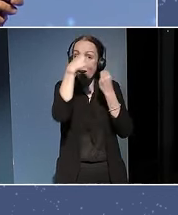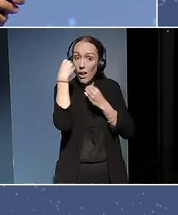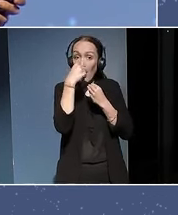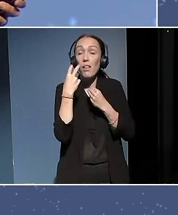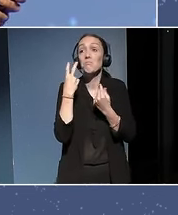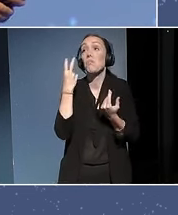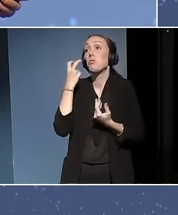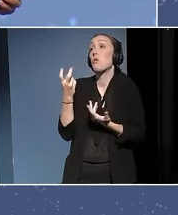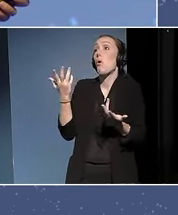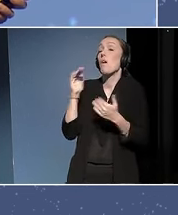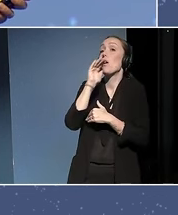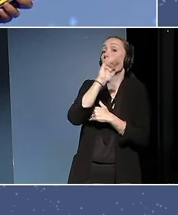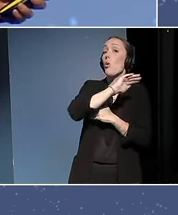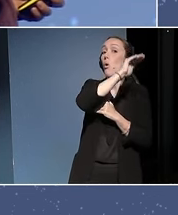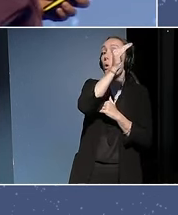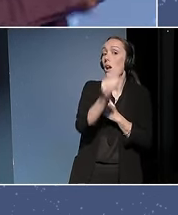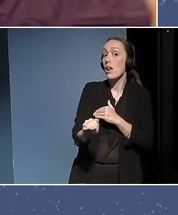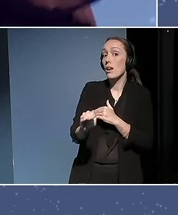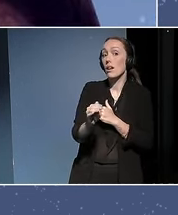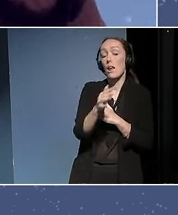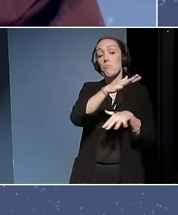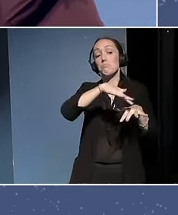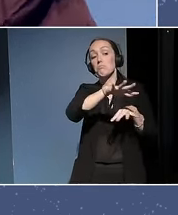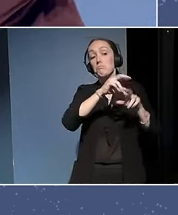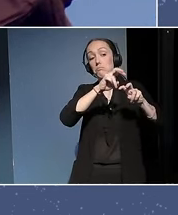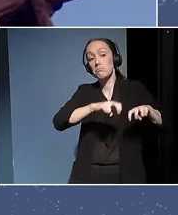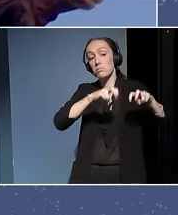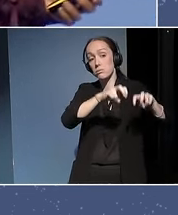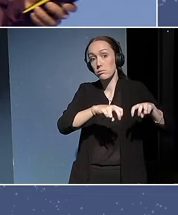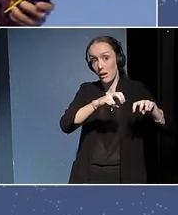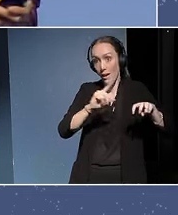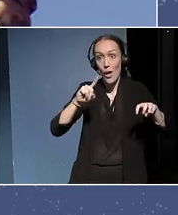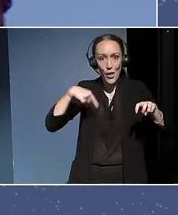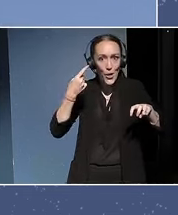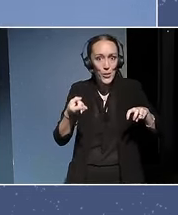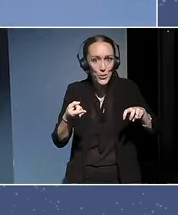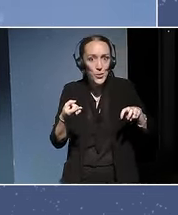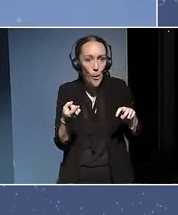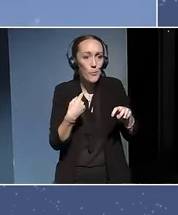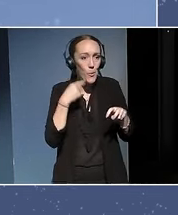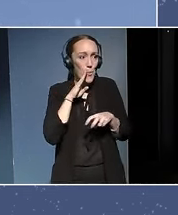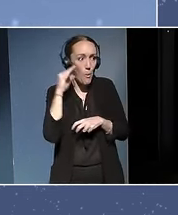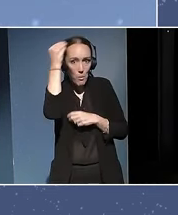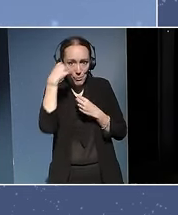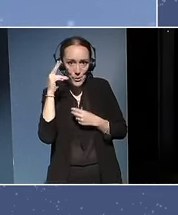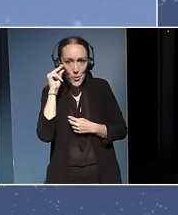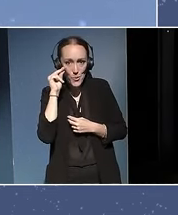una collina Ma questo ve lo dico io perché dopo abbiamo conosciuto il beduino ho anticipato ma